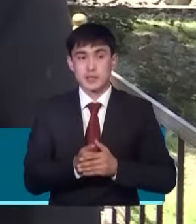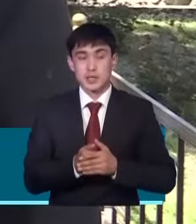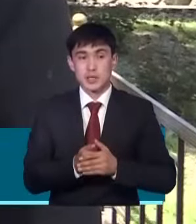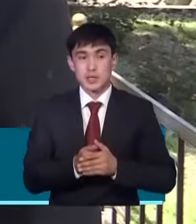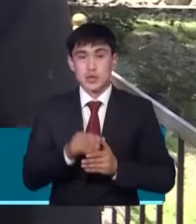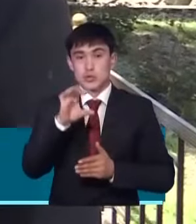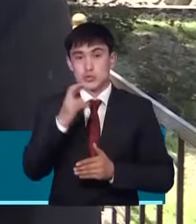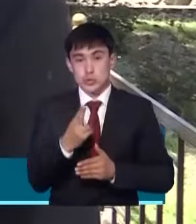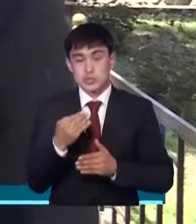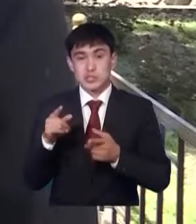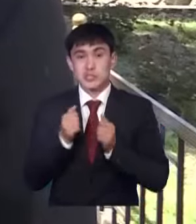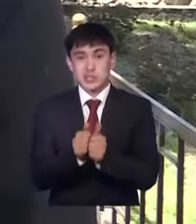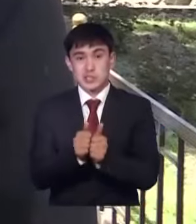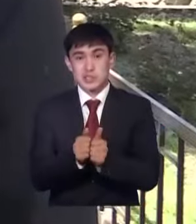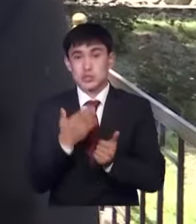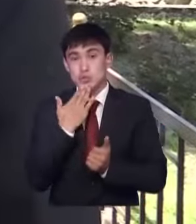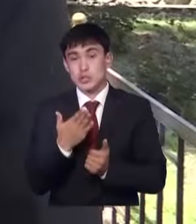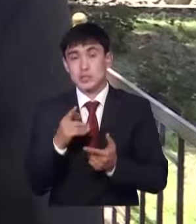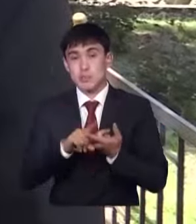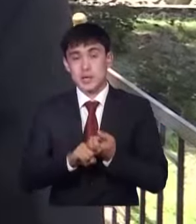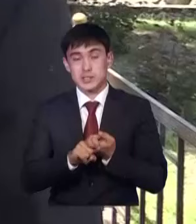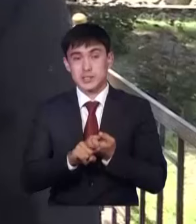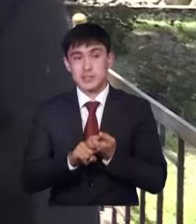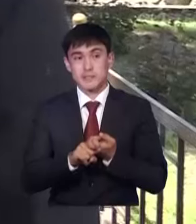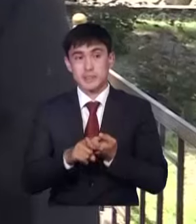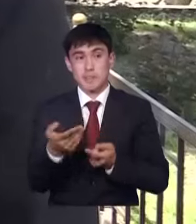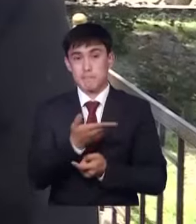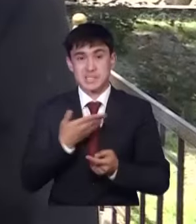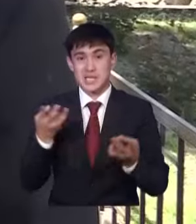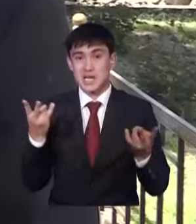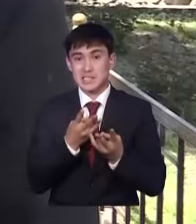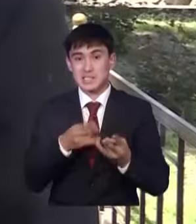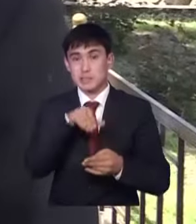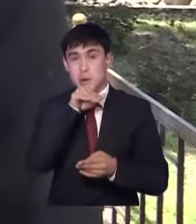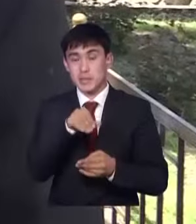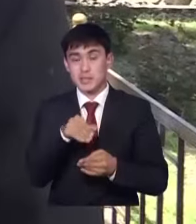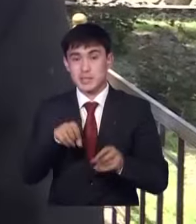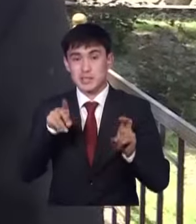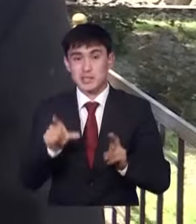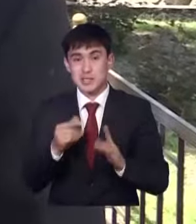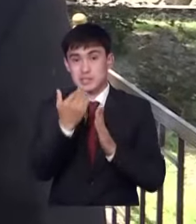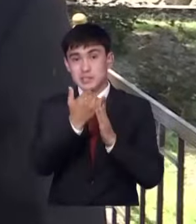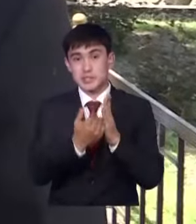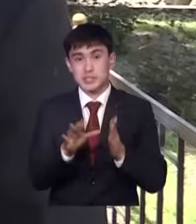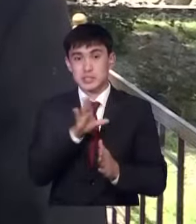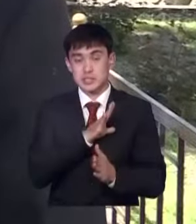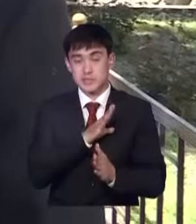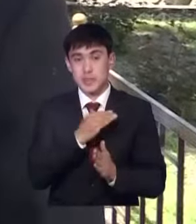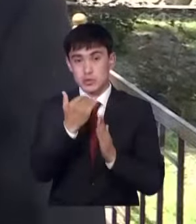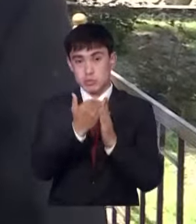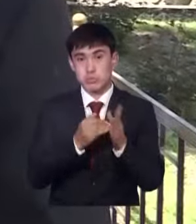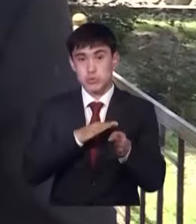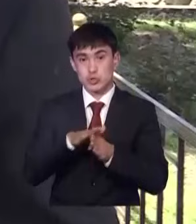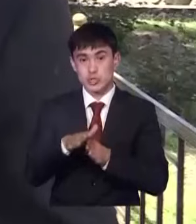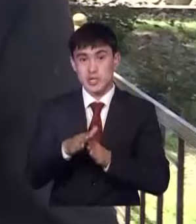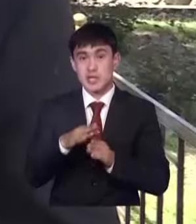колледждердің әлеуметтік серіктестерінің сұраныстарына байланысты, біздің өңірге қажетті деген мамандықтардың тізбесі жасалды. Сол тізбе бойынша